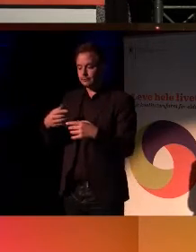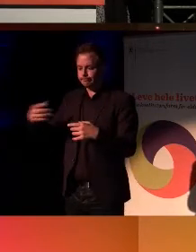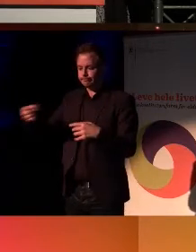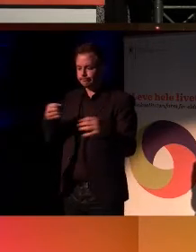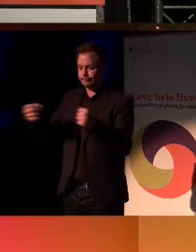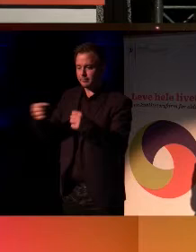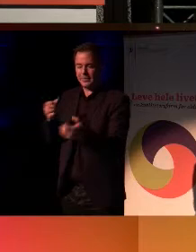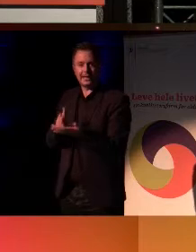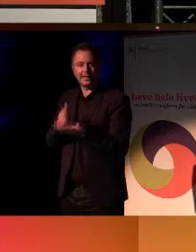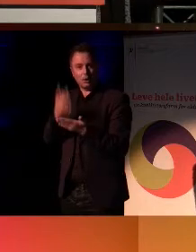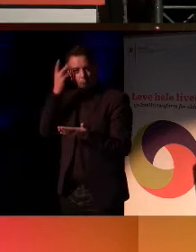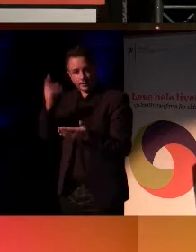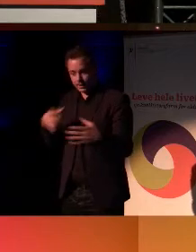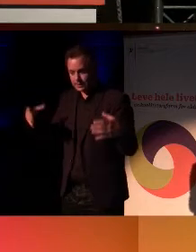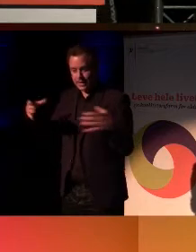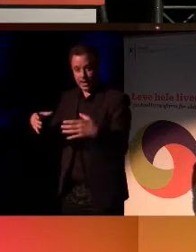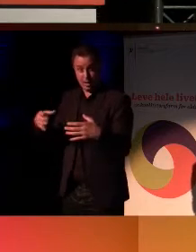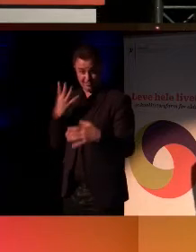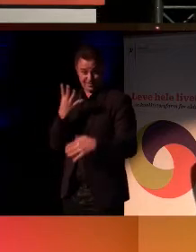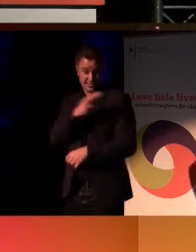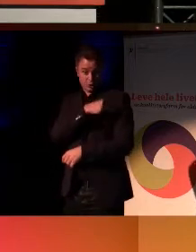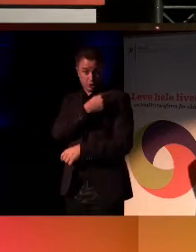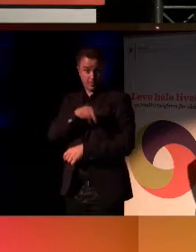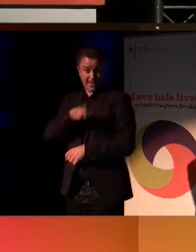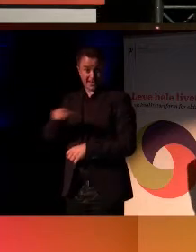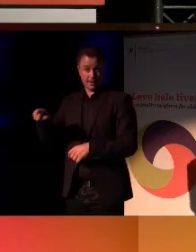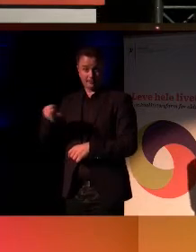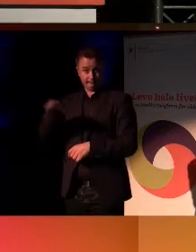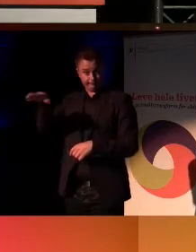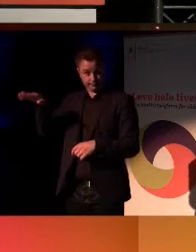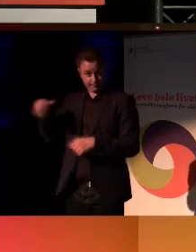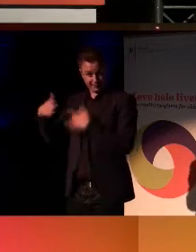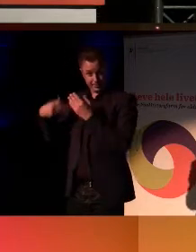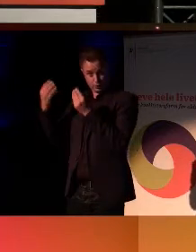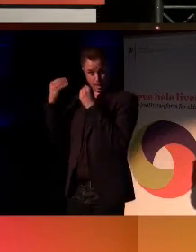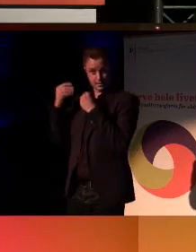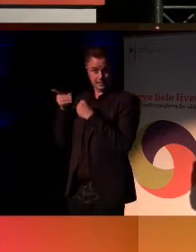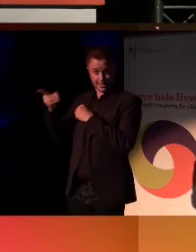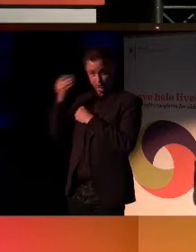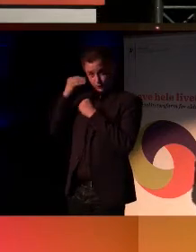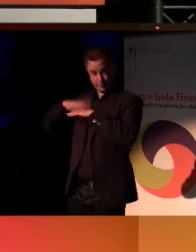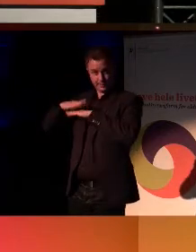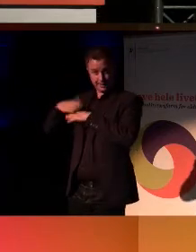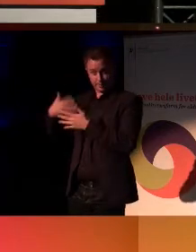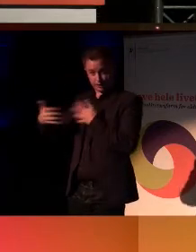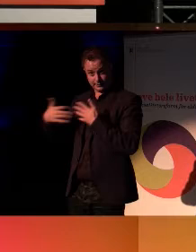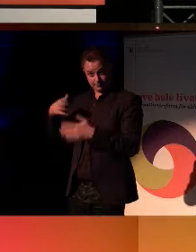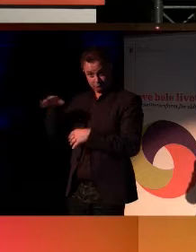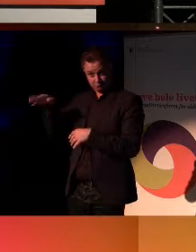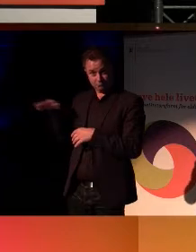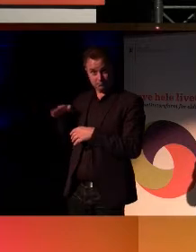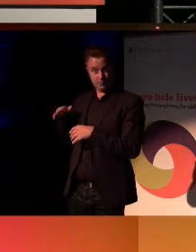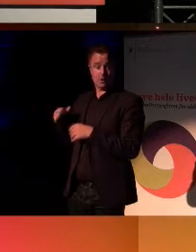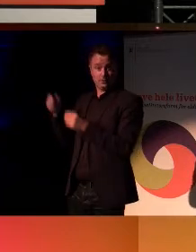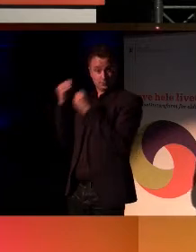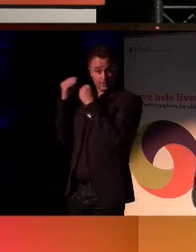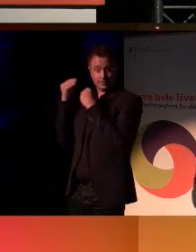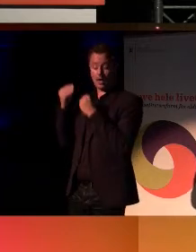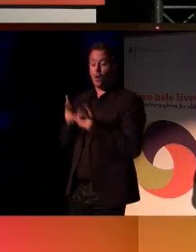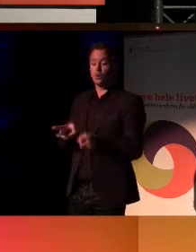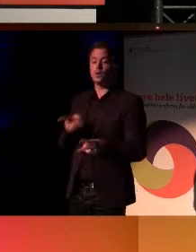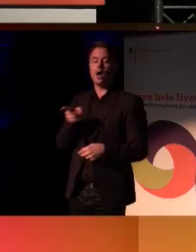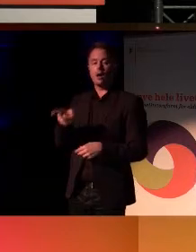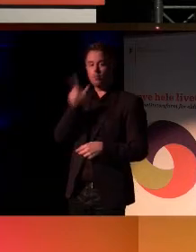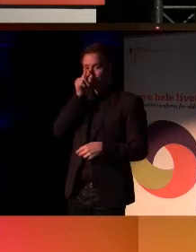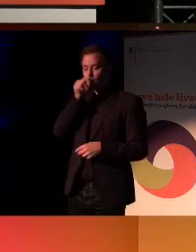sendte alle fire sykepleierne sine sendte han på videreutdanning i kunnskapsbasert praksis, og han sørget for at